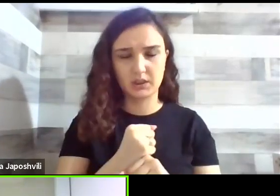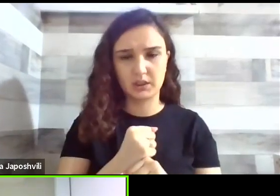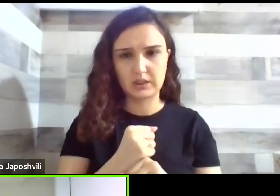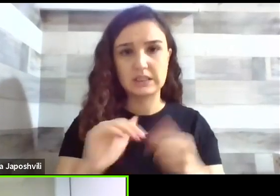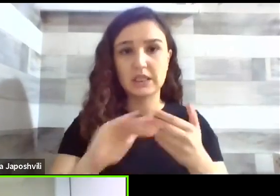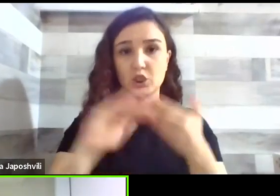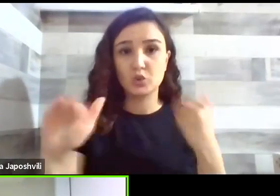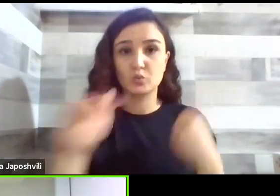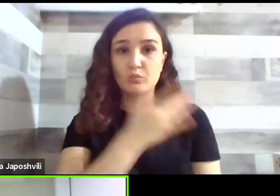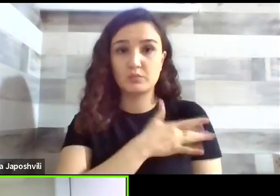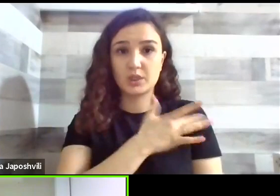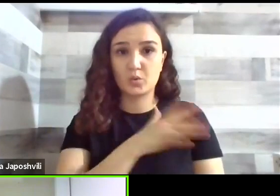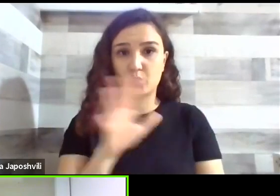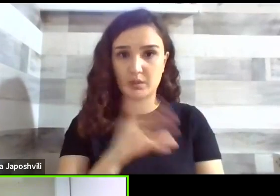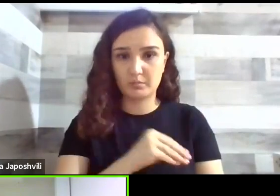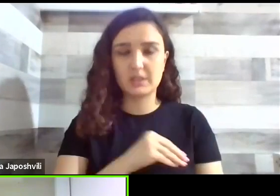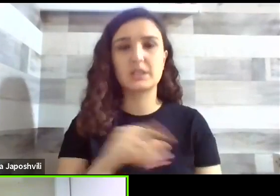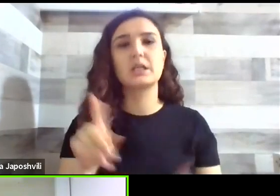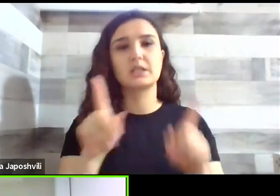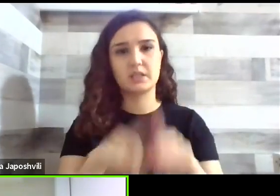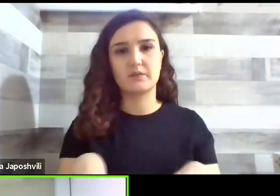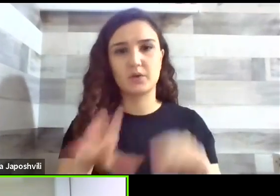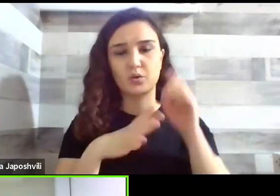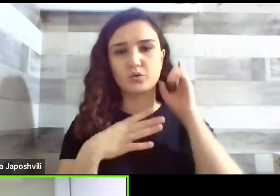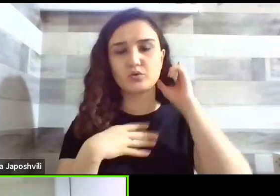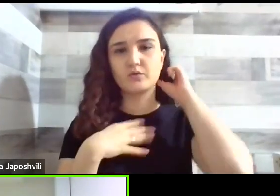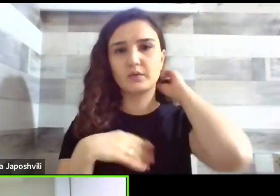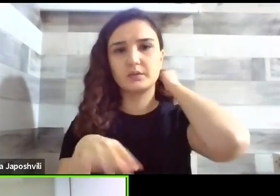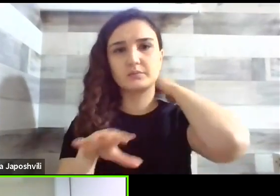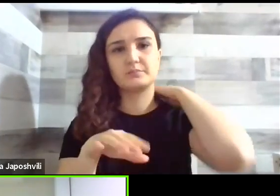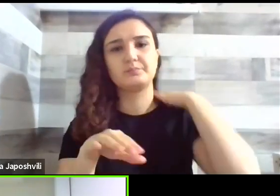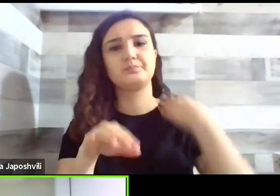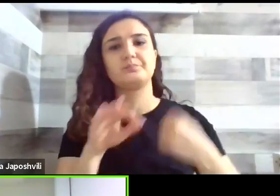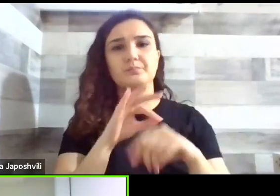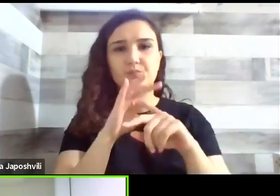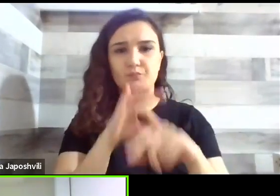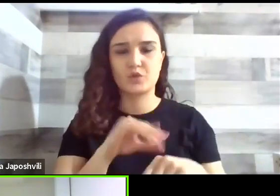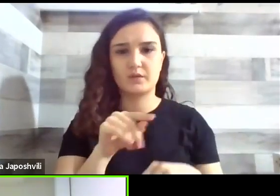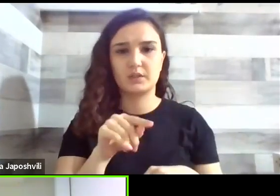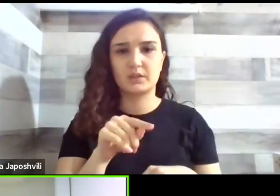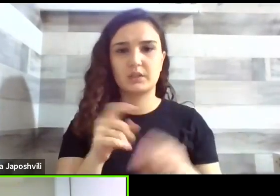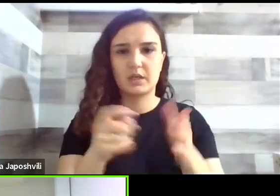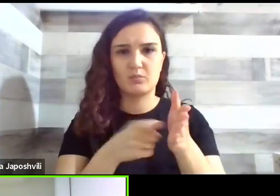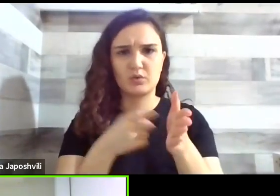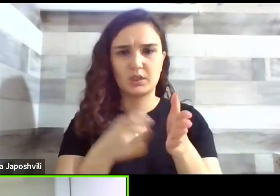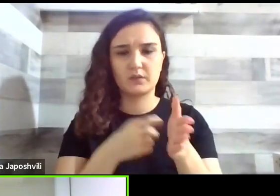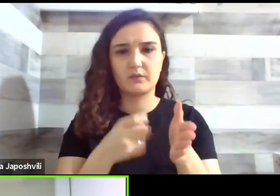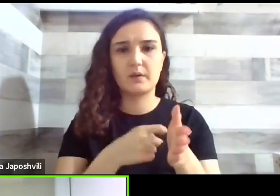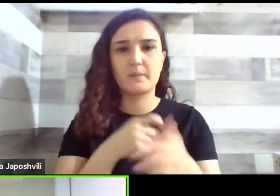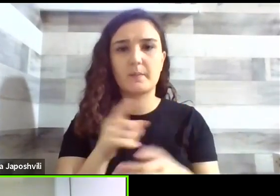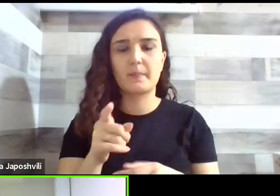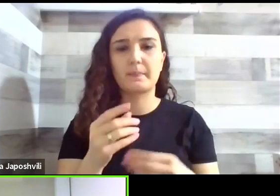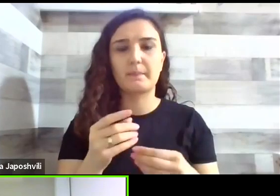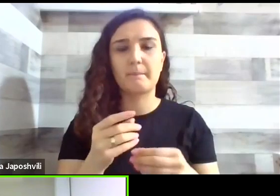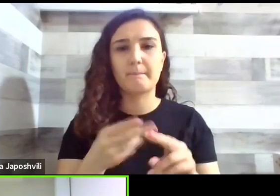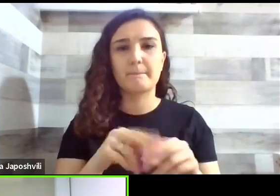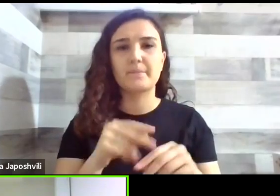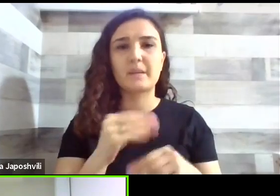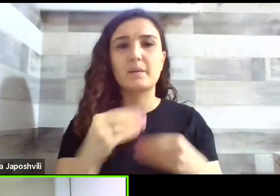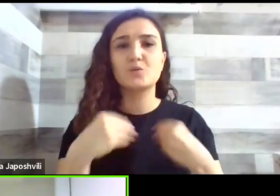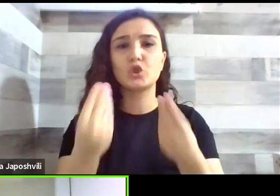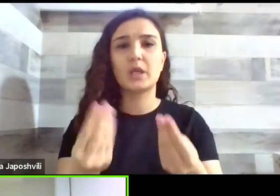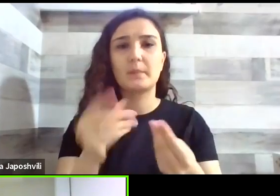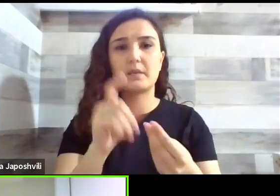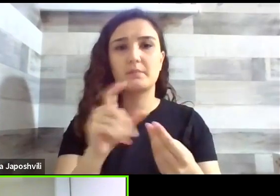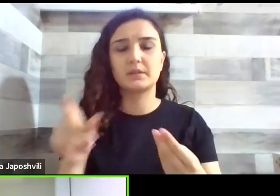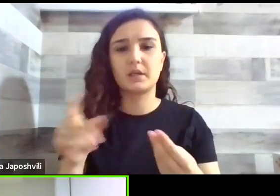დისტანციურ მომსახურებას. ასევე აისახა ჩვენ ჩავატარეთ გამოკითხვა პროვაიდერებთან, გარდა იმისა, რომ ასე